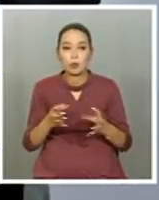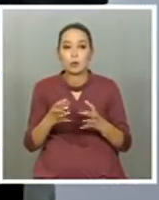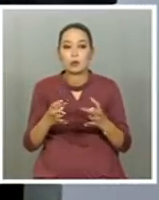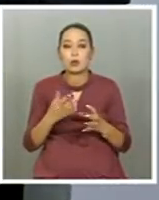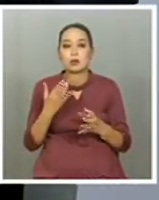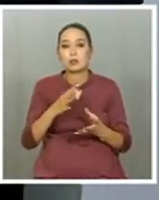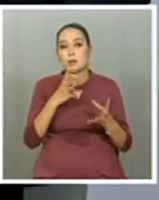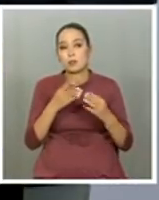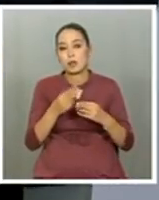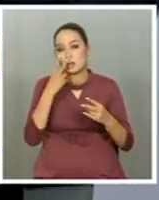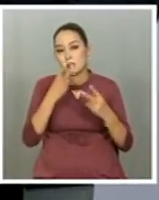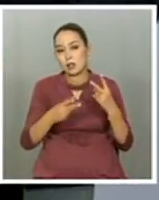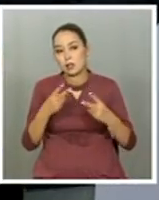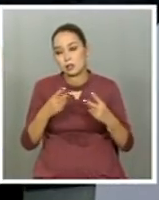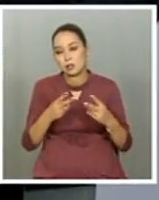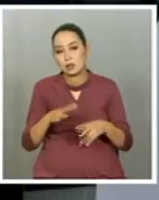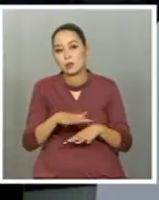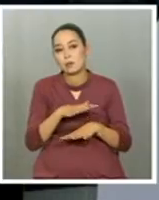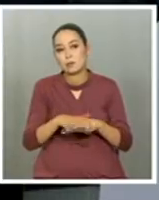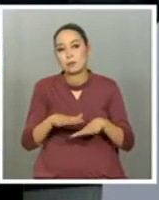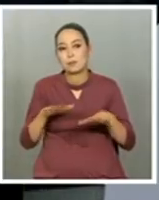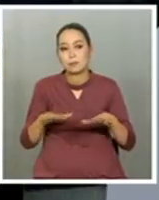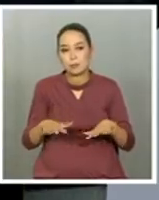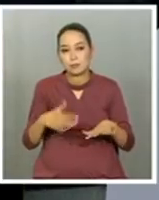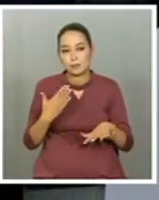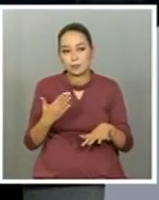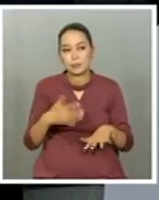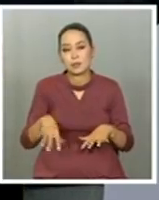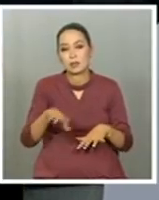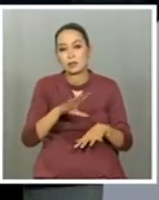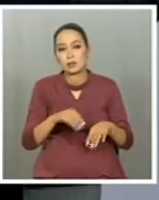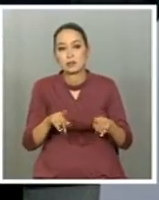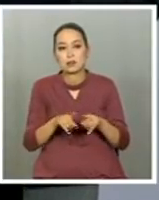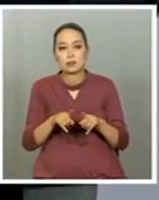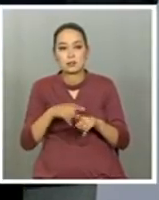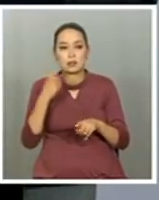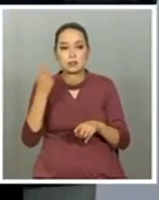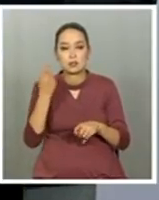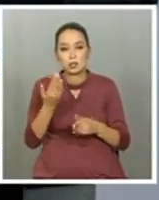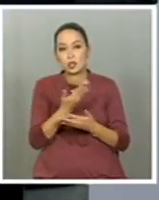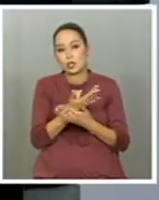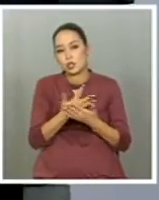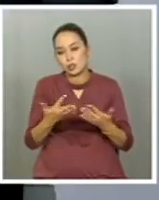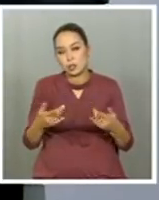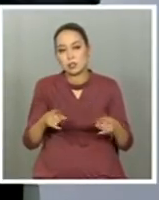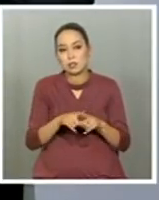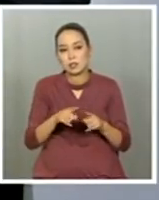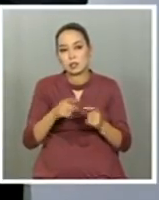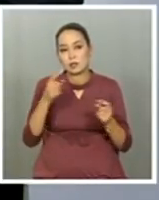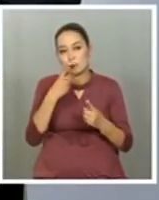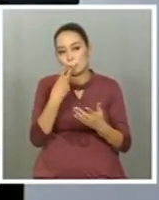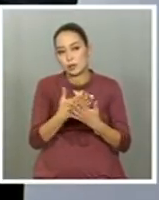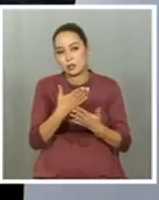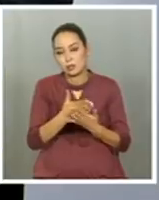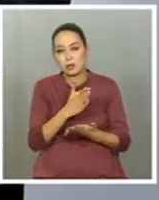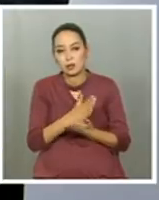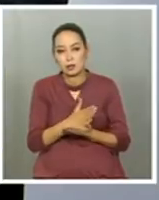салыстырғанда қорықшаларда, яғни қаумалдарда шаруашылықтың кейбір түрлеріне рұқсат етілген, бірақ олар экологиялық